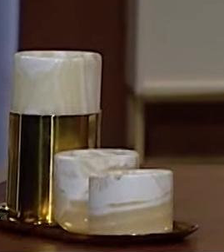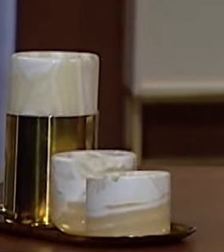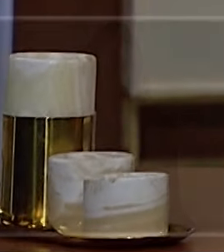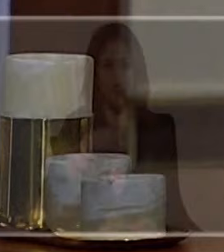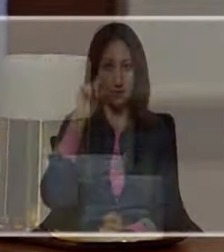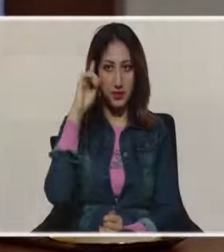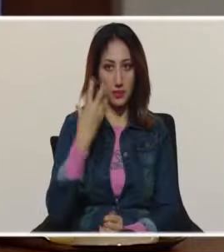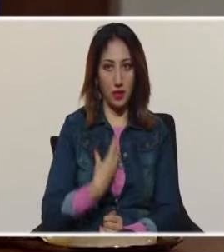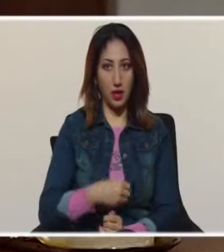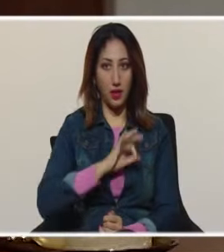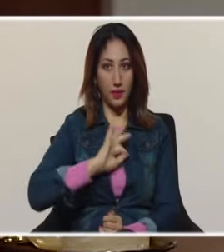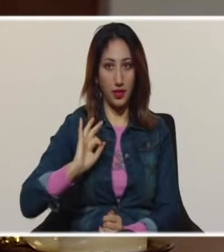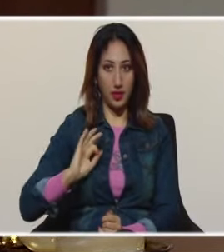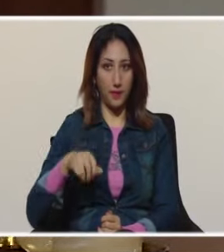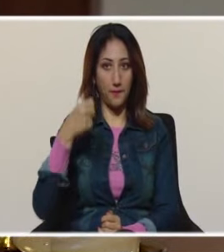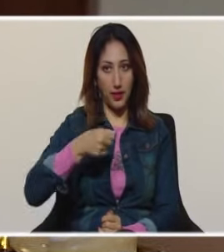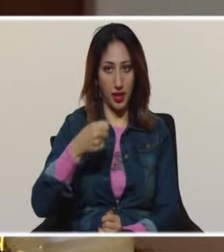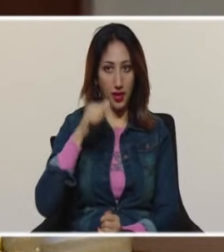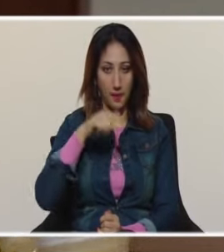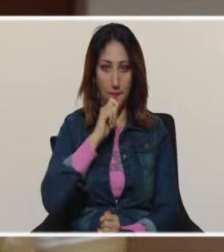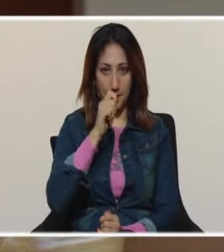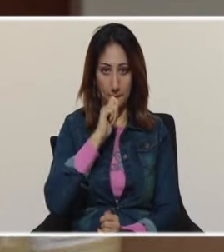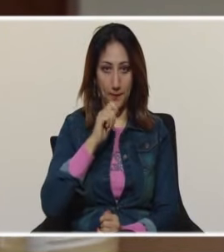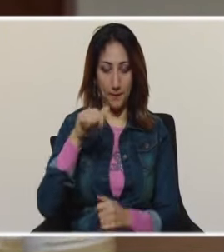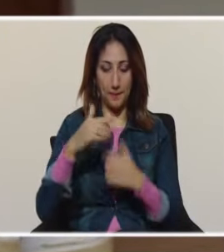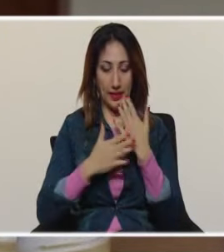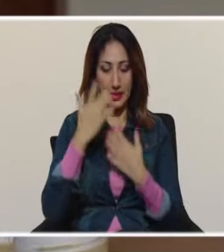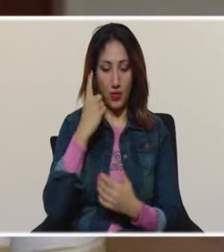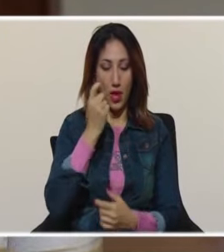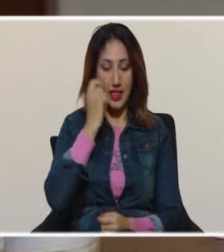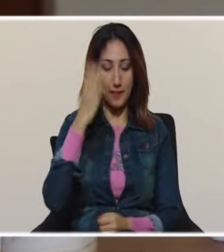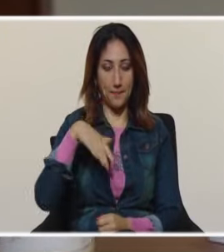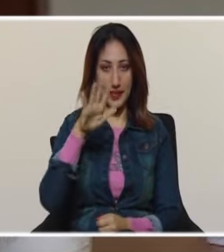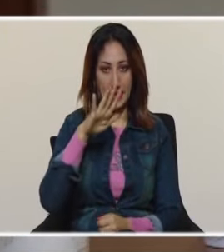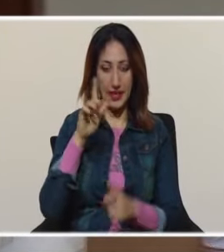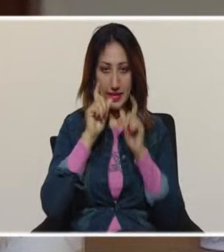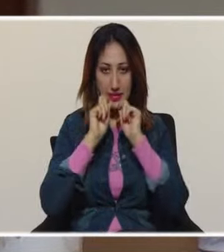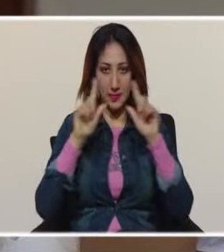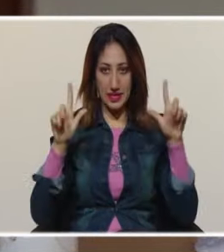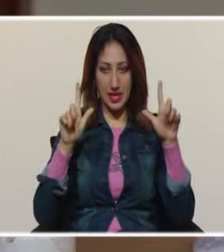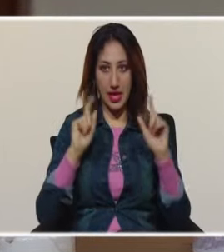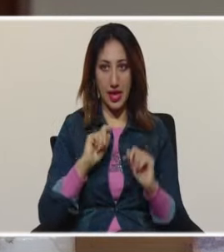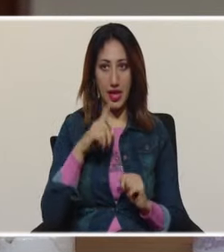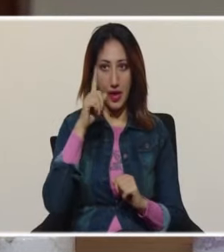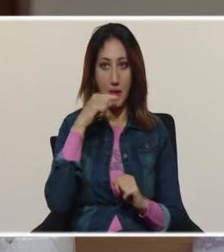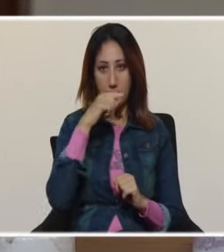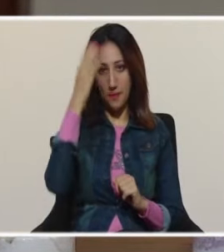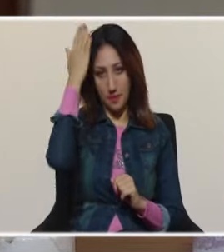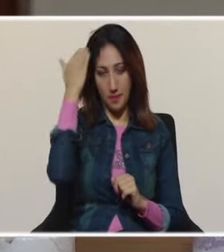الله الرحمن الرحيم. مساء الخير، اهلا بحضراتكم وحلقه جديده واحد من الناس. دايما بشوف ان المراه المصريه بتتمتع